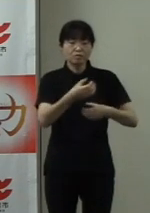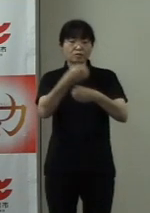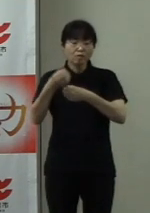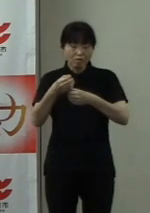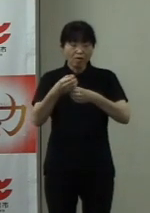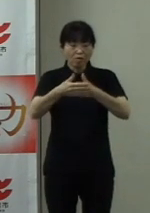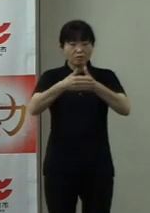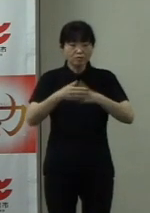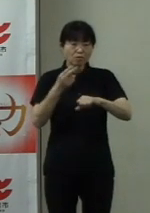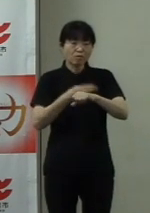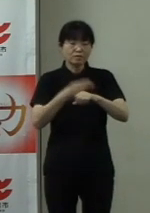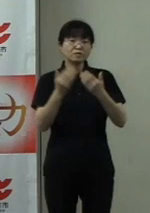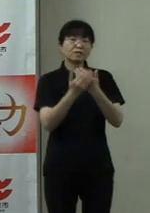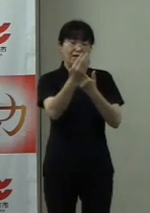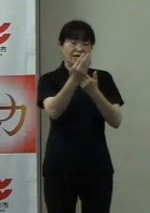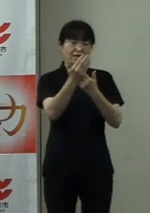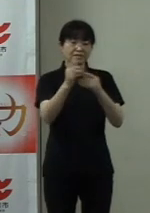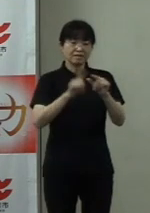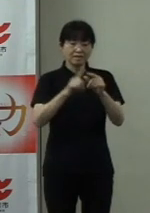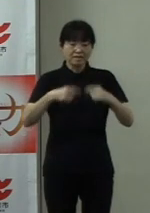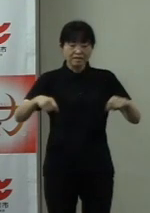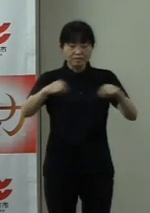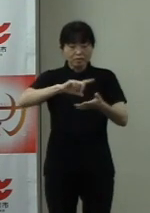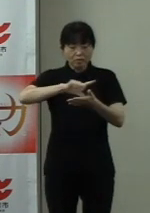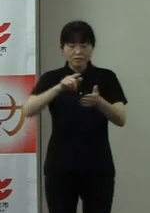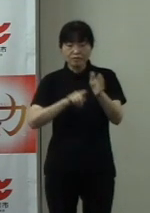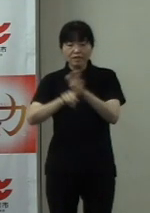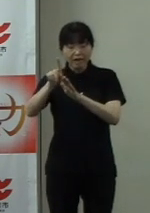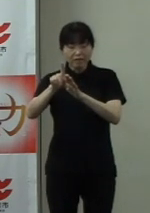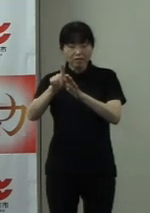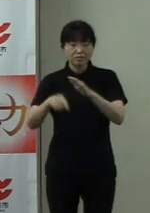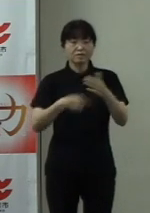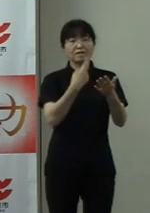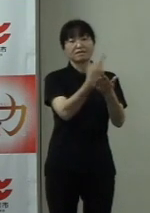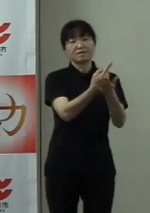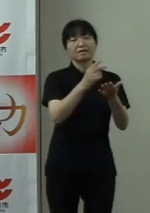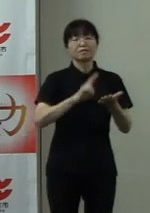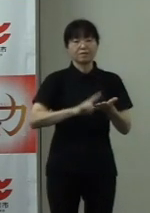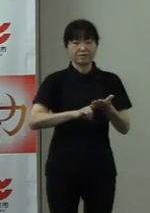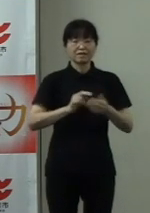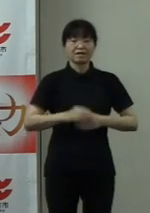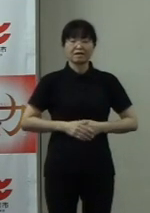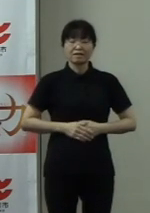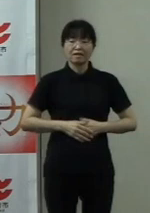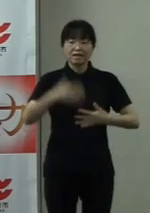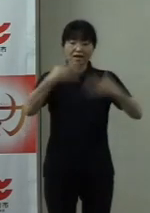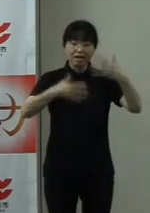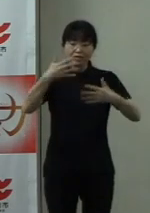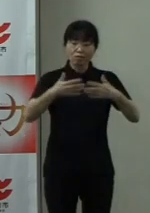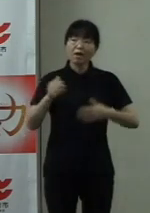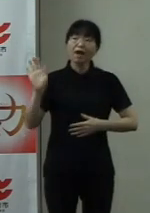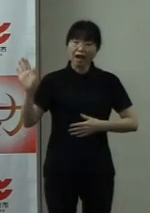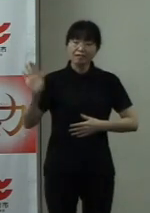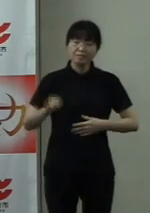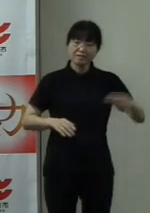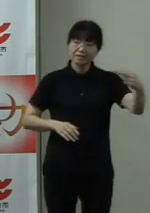に中国地区代表として出場をいたします。少し2分弱の動画がありますので、ぜ